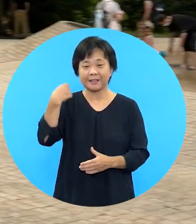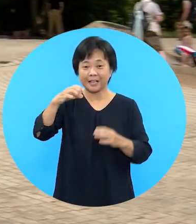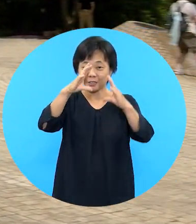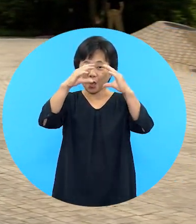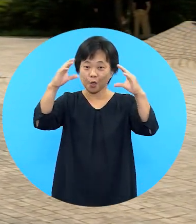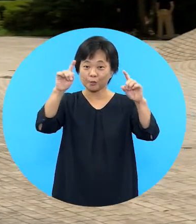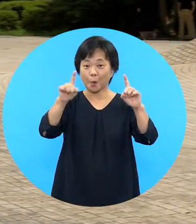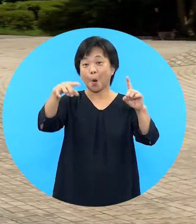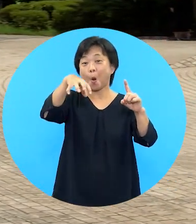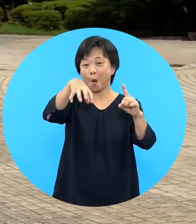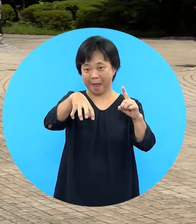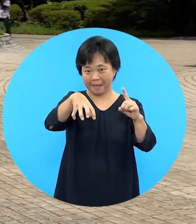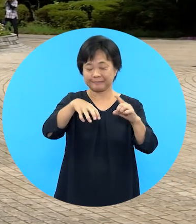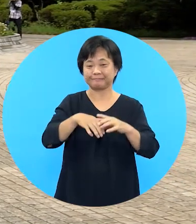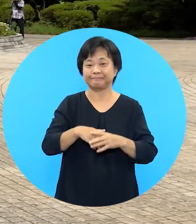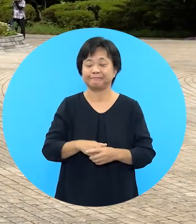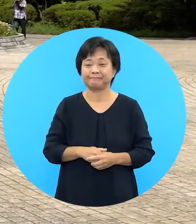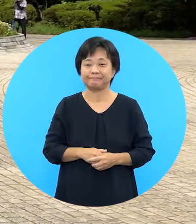雲公園、